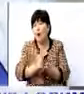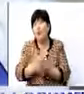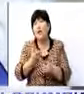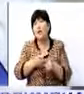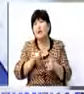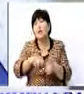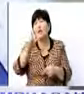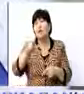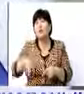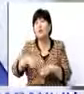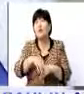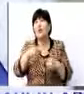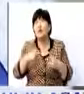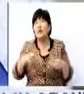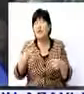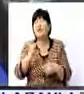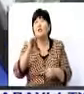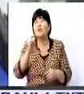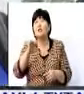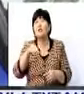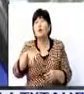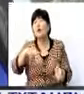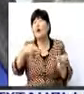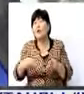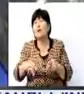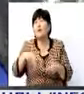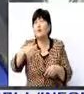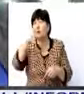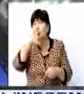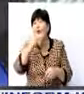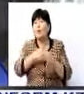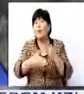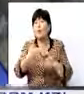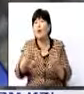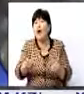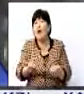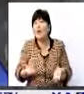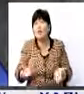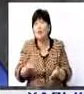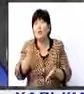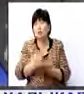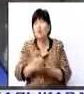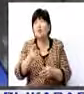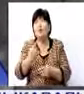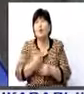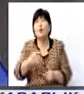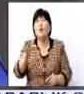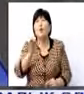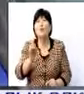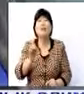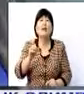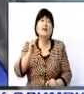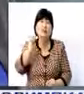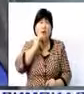Тіпті тұрғындар арасында бірнеше рет инсульт алып жүріп тұрудан қалса да мүгедектік ала алмай жүргендер де бар екен. Солардың бірі Өтеубай